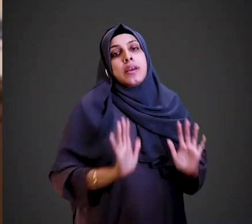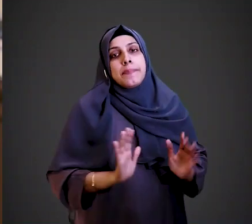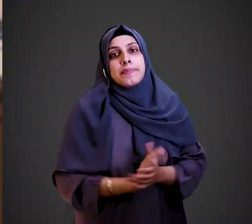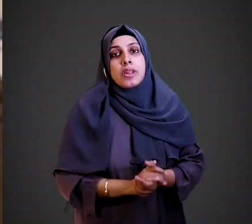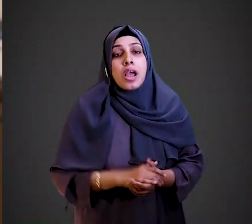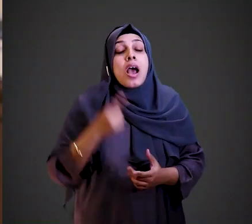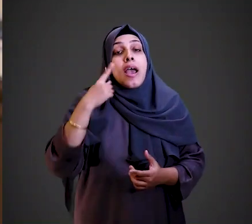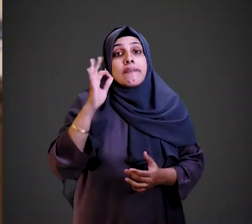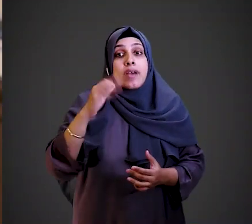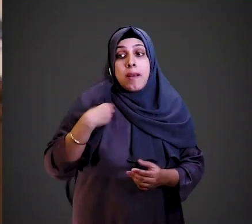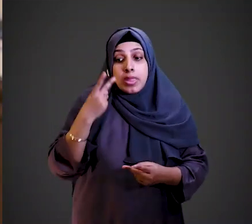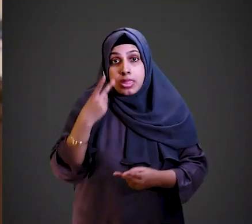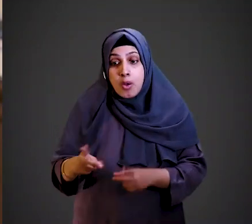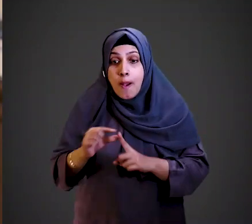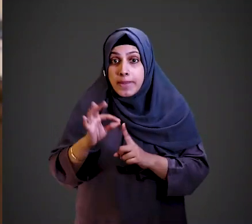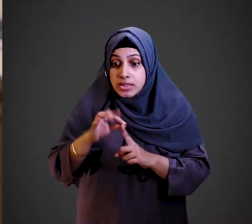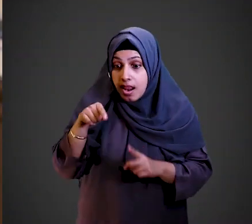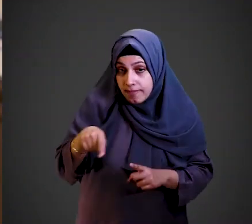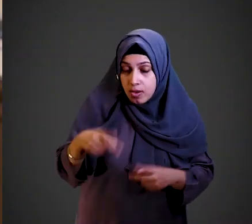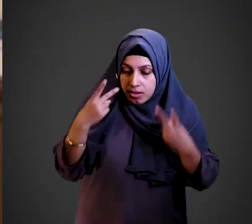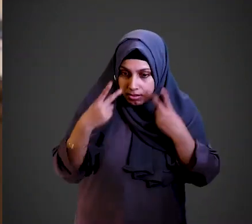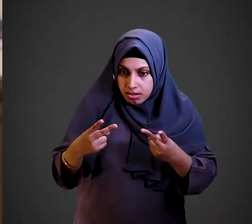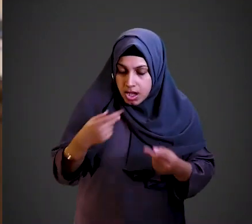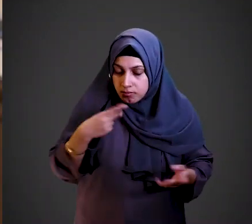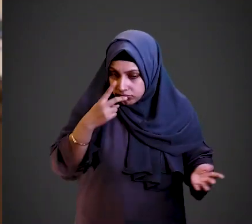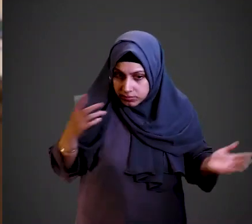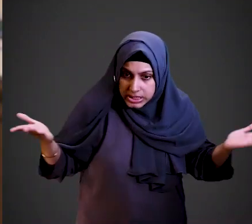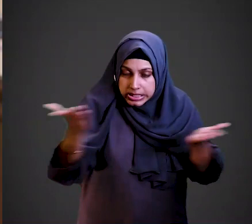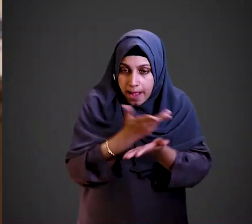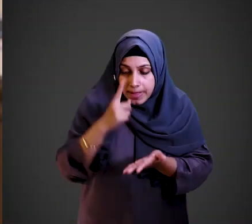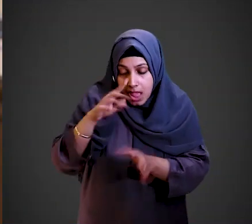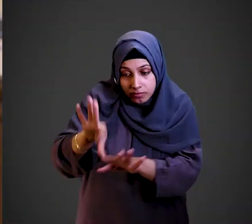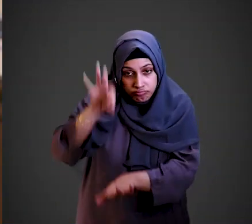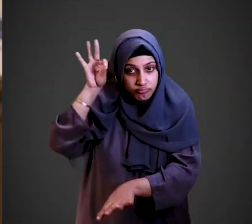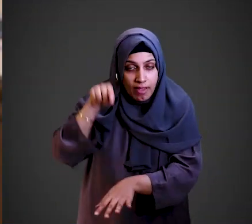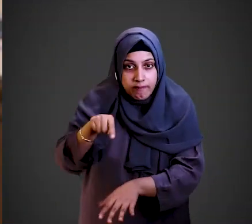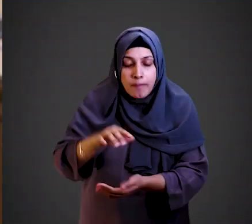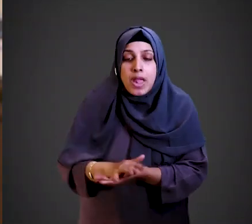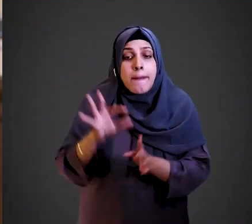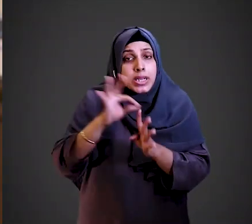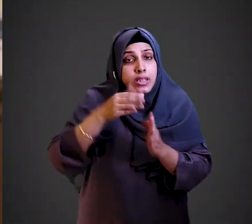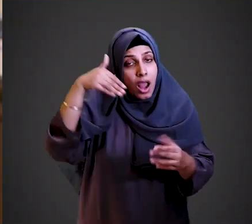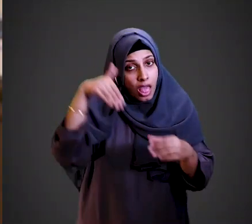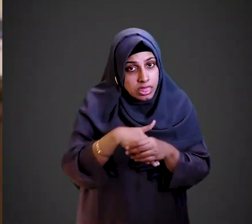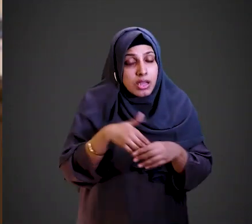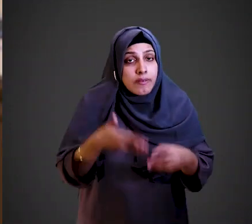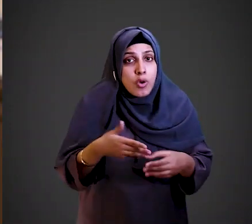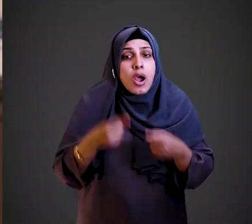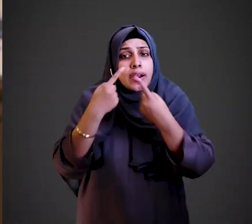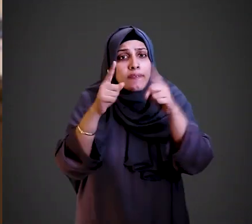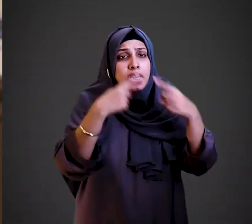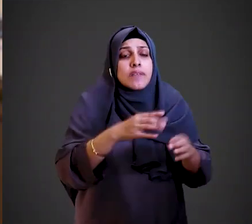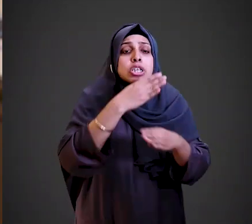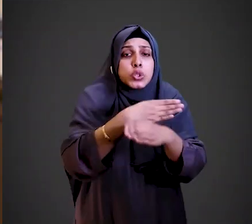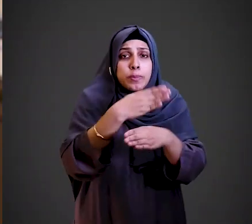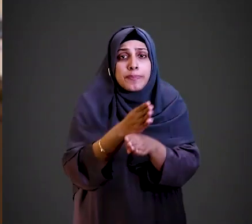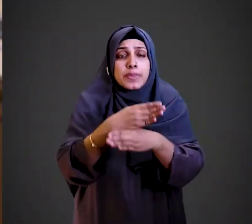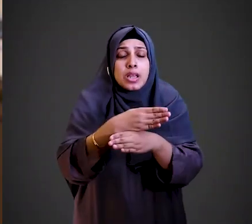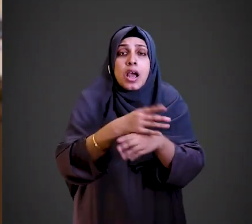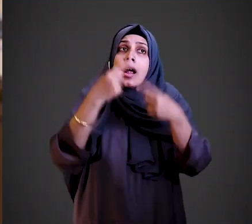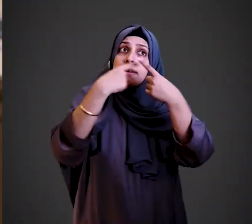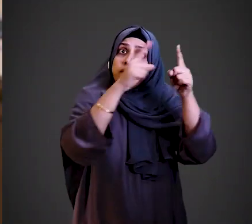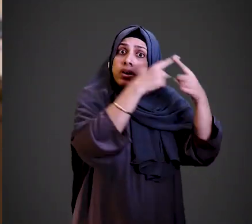ہیں. اور اگر ہم پاکستان کی دیکھ لیں ایگزامپل، پاکستان کا اگر ہم کی مثال لیتے ہیں تو پاکستان میں جو ہمارے مختلف صوبے